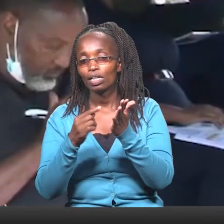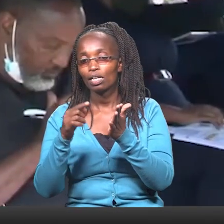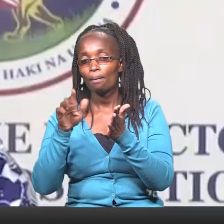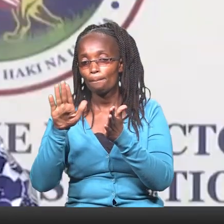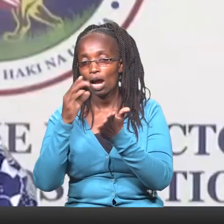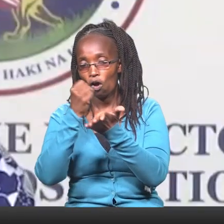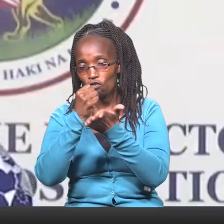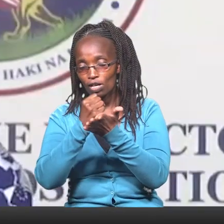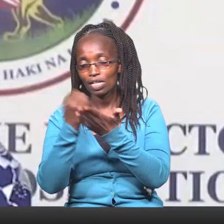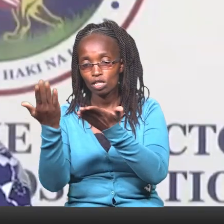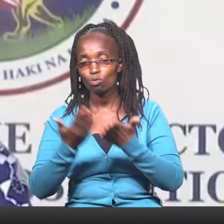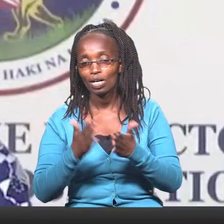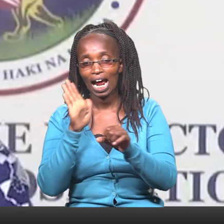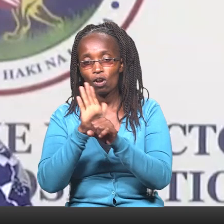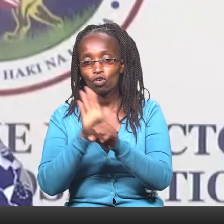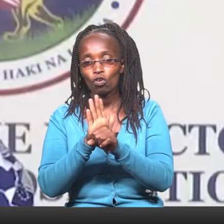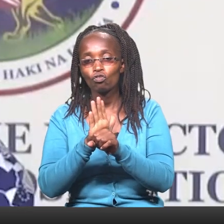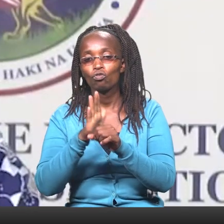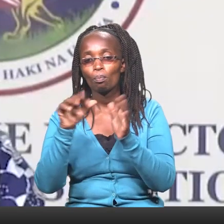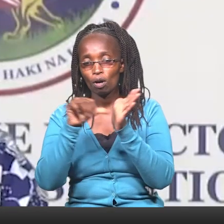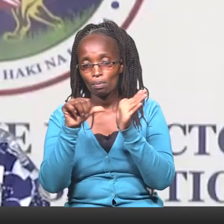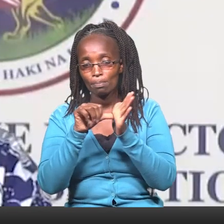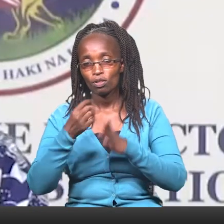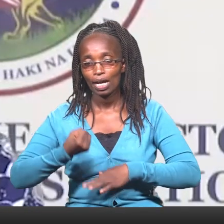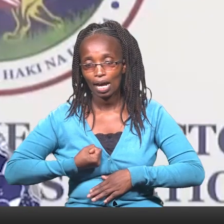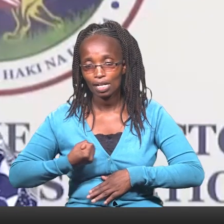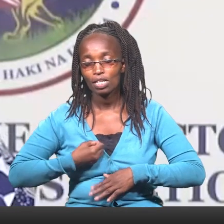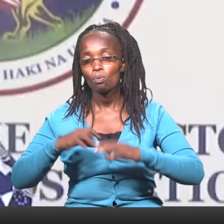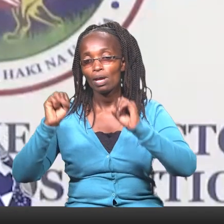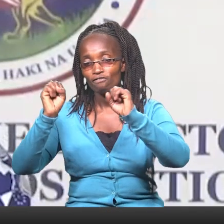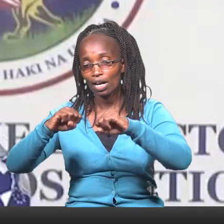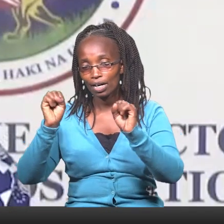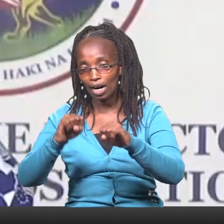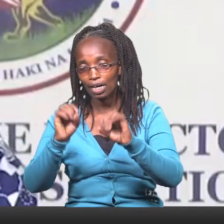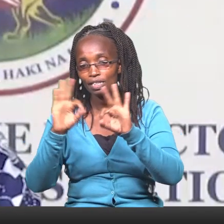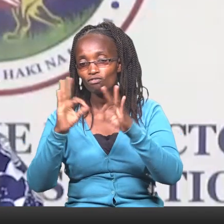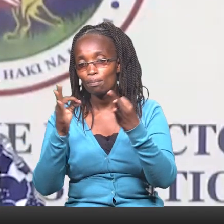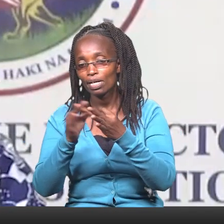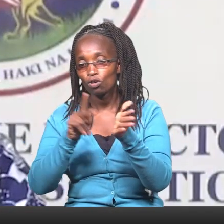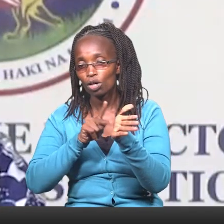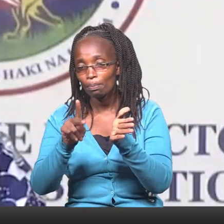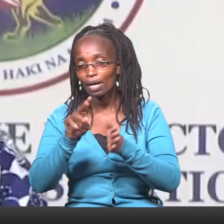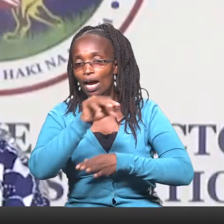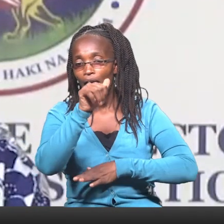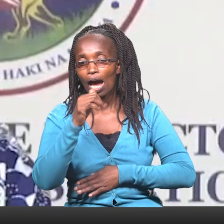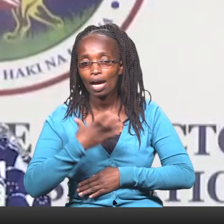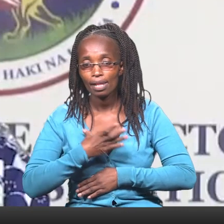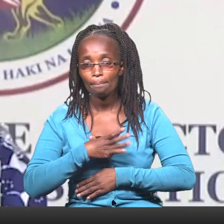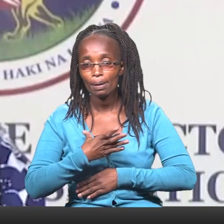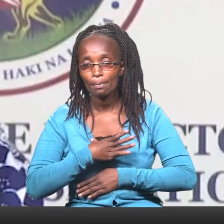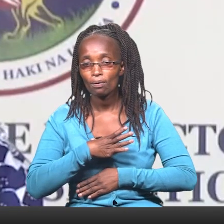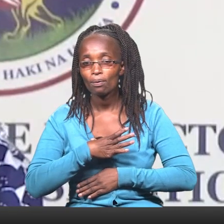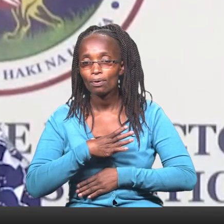madhara zaidi. Kusema wao tafadhali tumekubaliana kinyumbani na tutalipa masla. Na